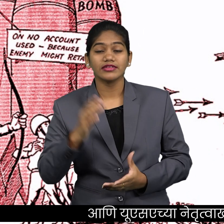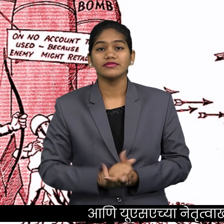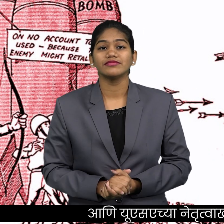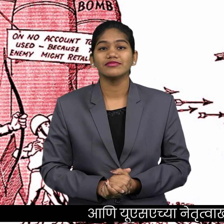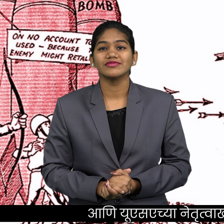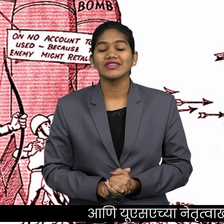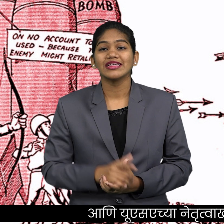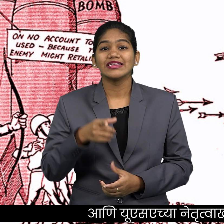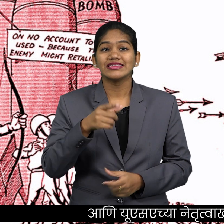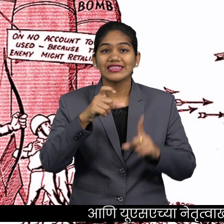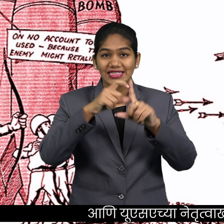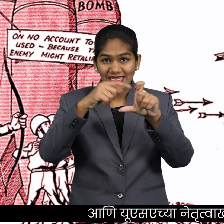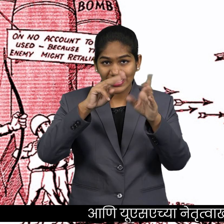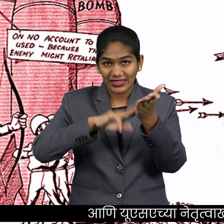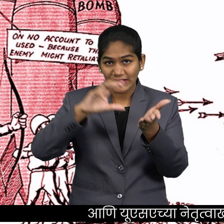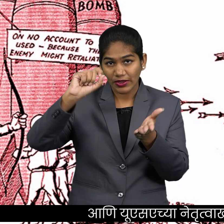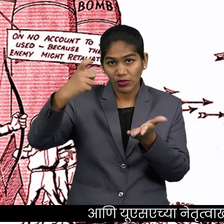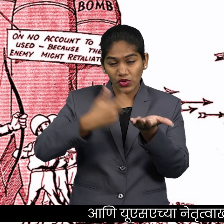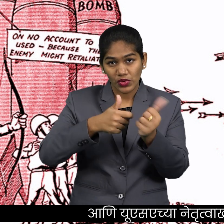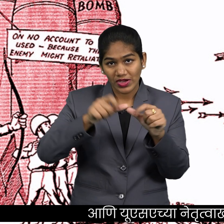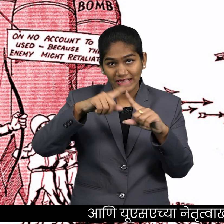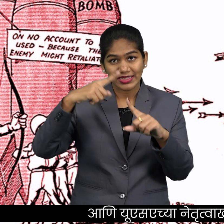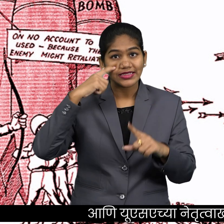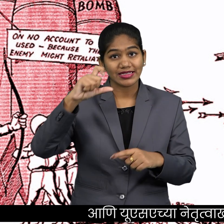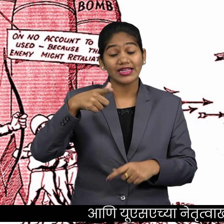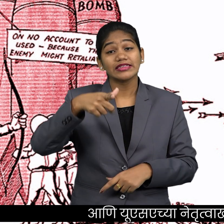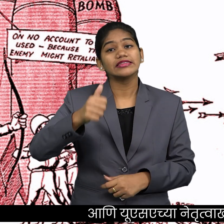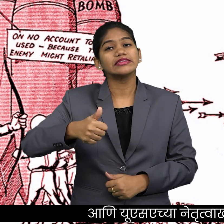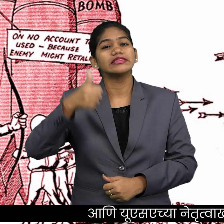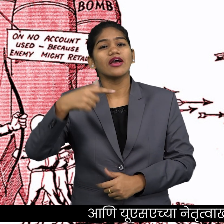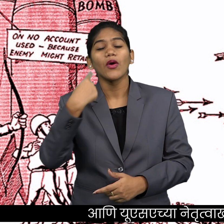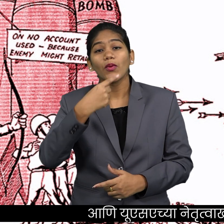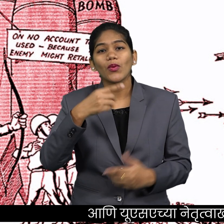कम्युनिस्ट ब्लॉक आणि USAच्या नेतृत्वाखाली लोकशाही भांडवलवादी ब्लॉक.